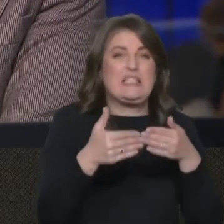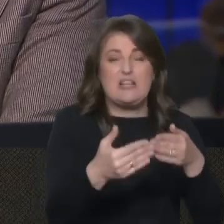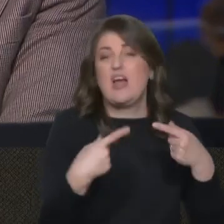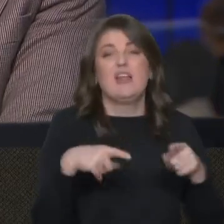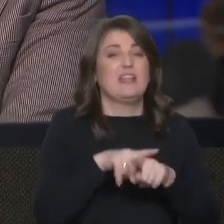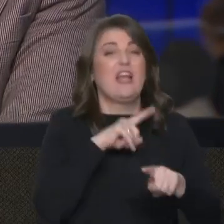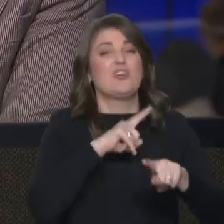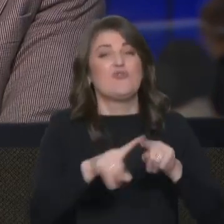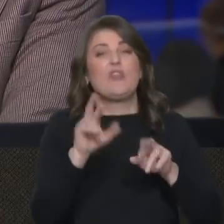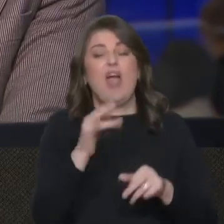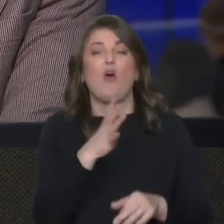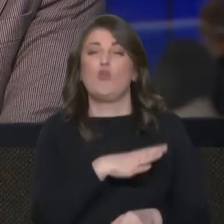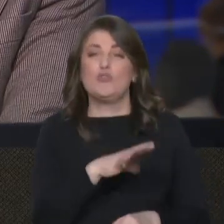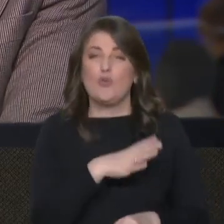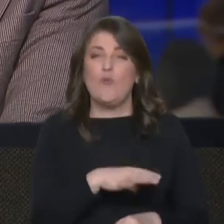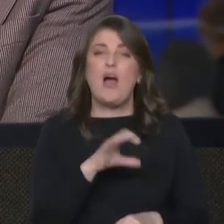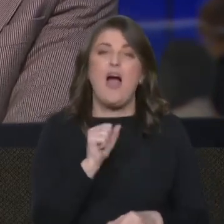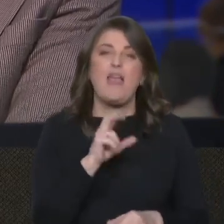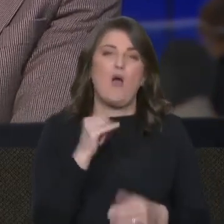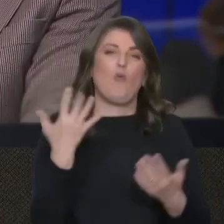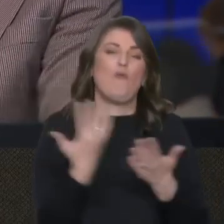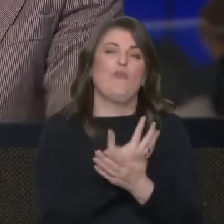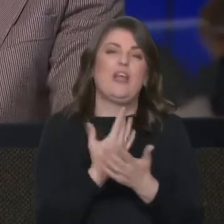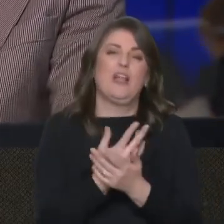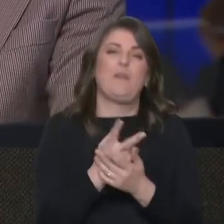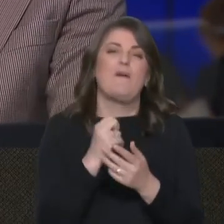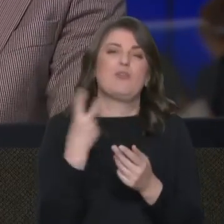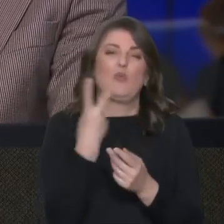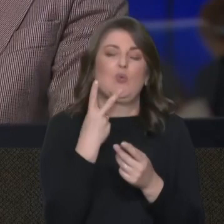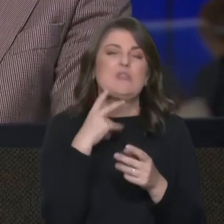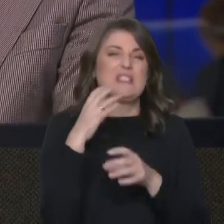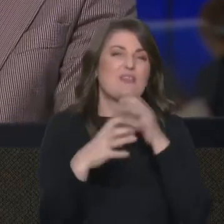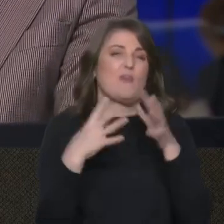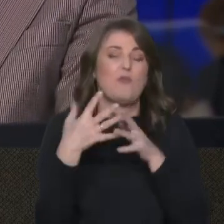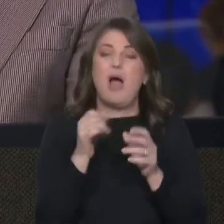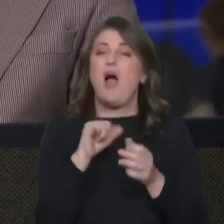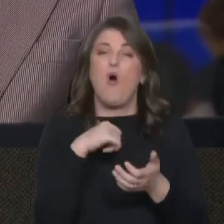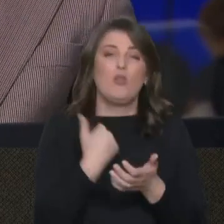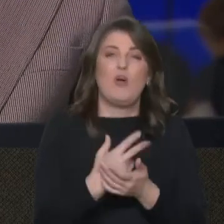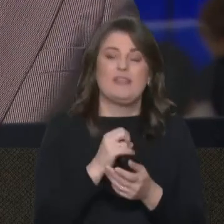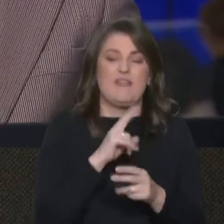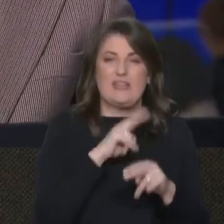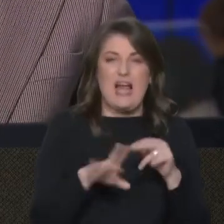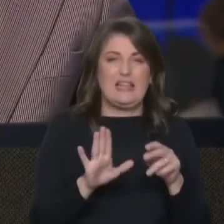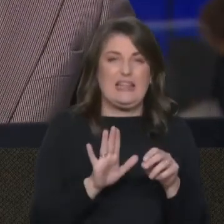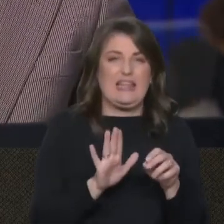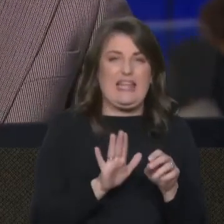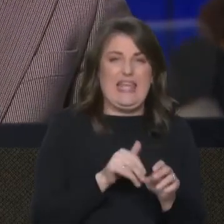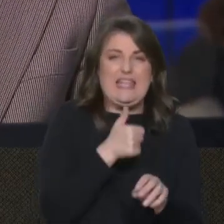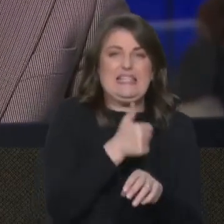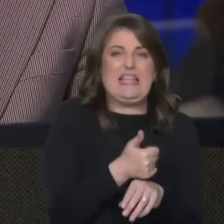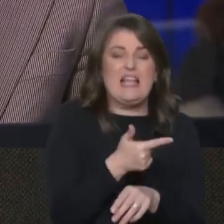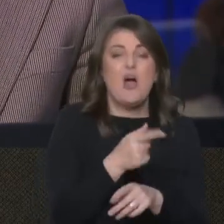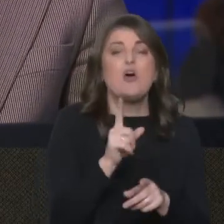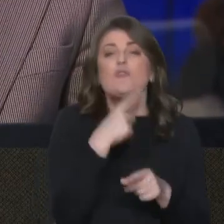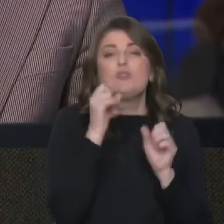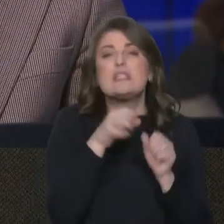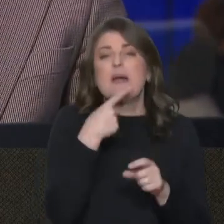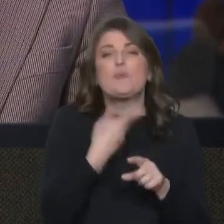так швидко, як очікувалось, як у фільмах про Другу світову, але головне не втратити ініціативу. От що ви можете сказати про цю